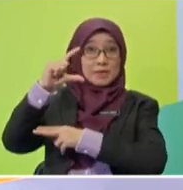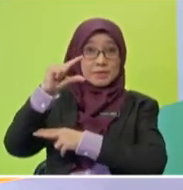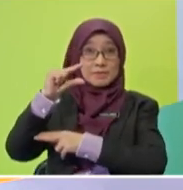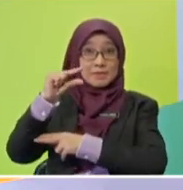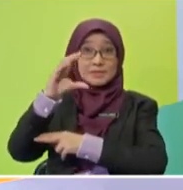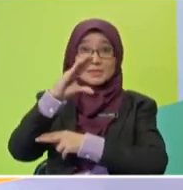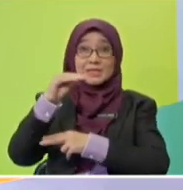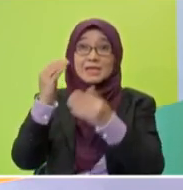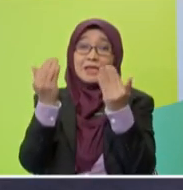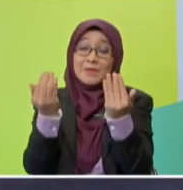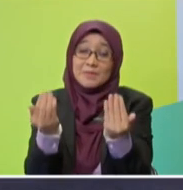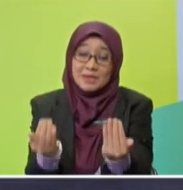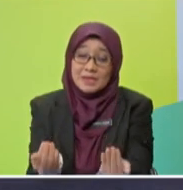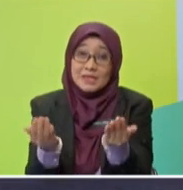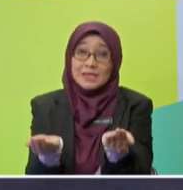ringan